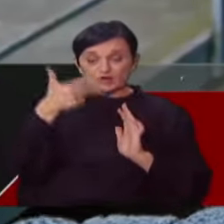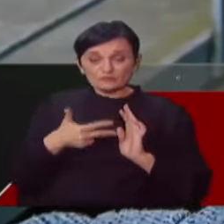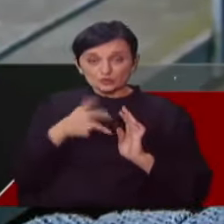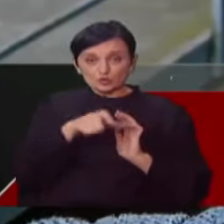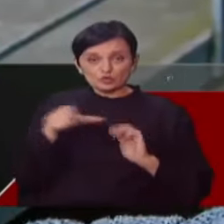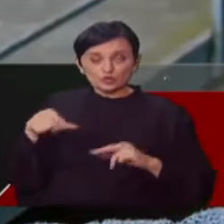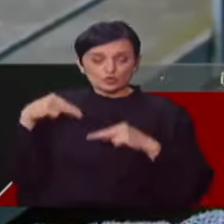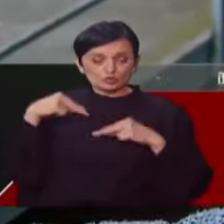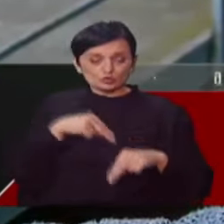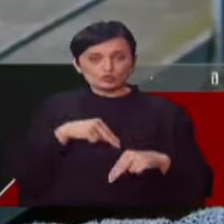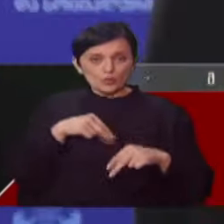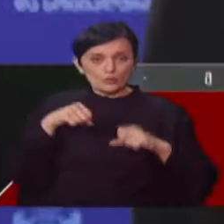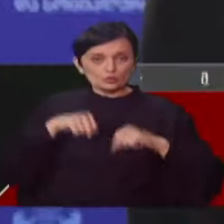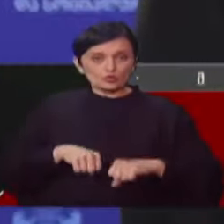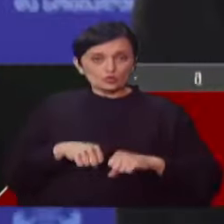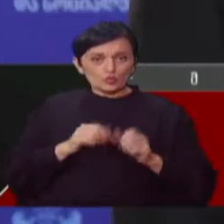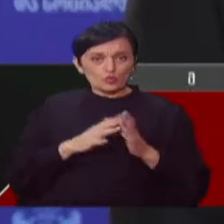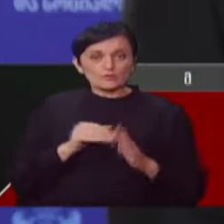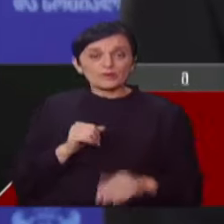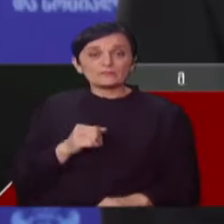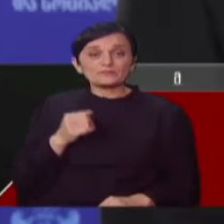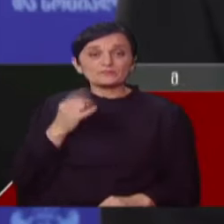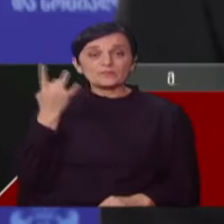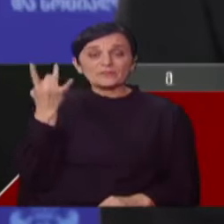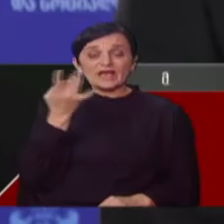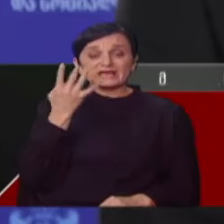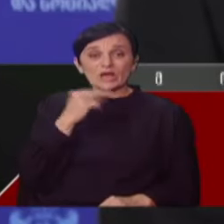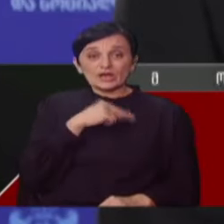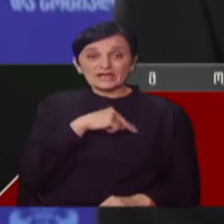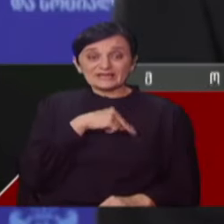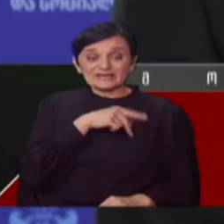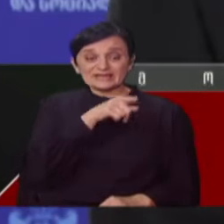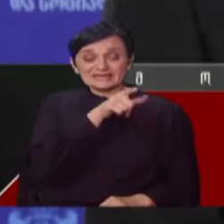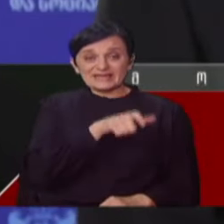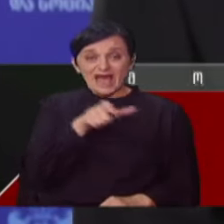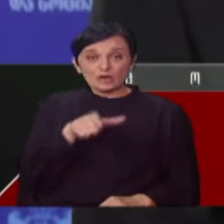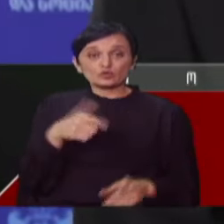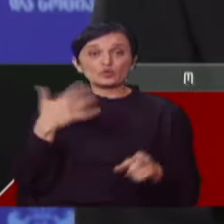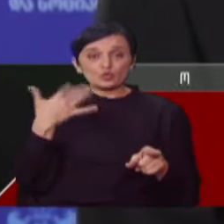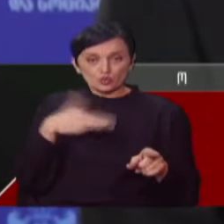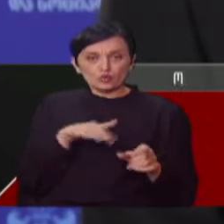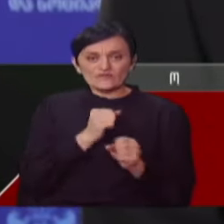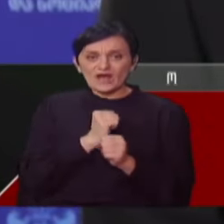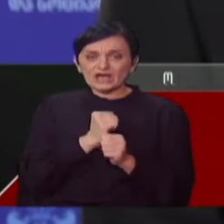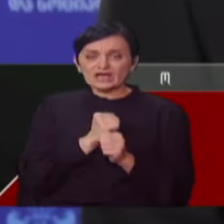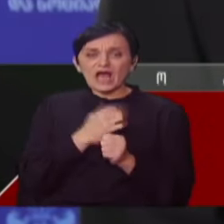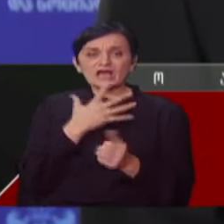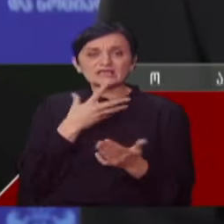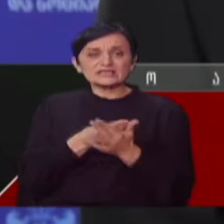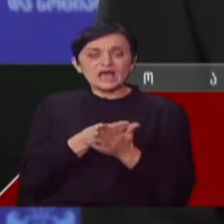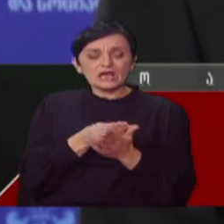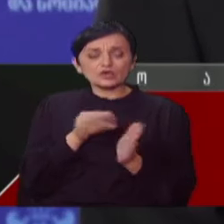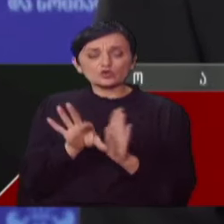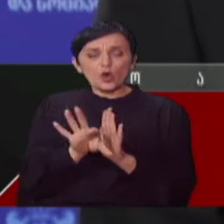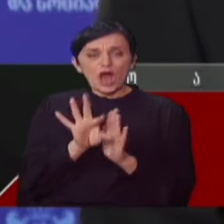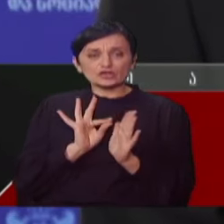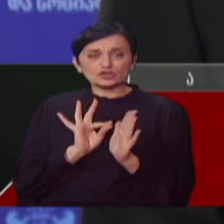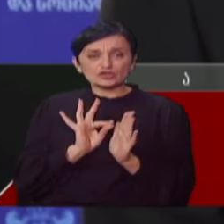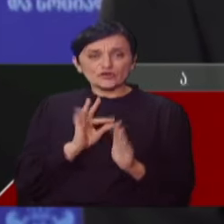შრომითი უფლების შებღალვას. Რესპუბლიკურის იმ თანამშრომლებთან დაკავშირებით რომელმაც უკვე გააკეთეს საკუთარი არჩევანი,